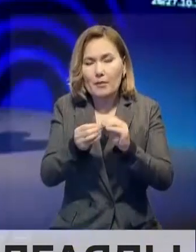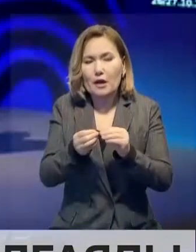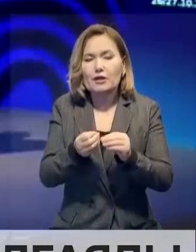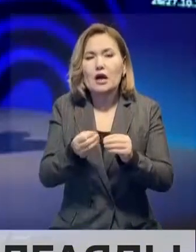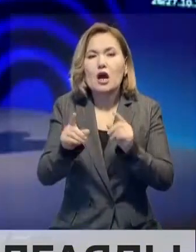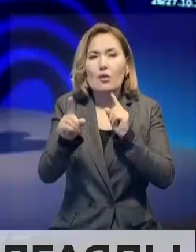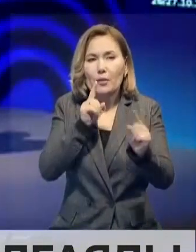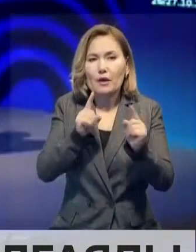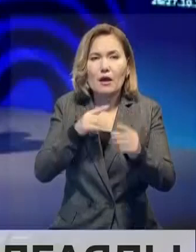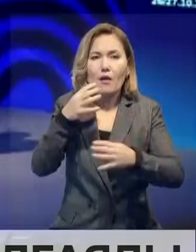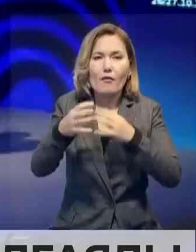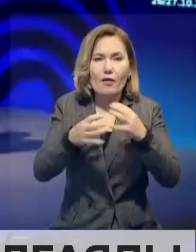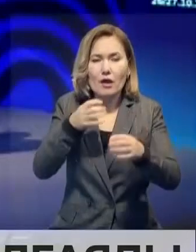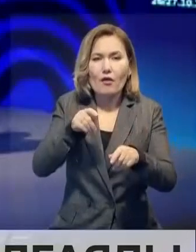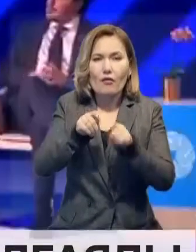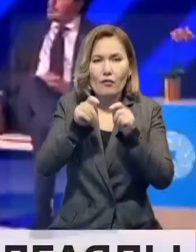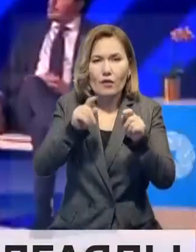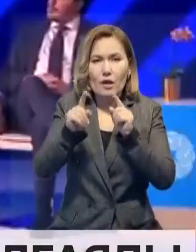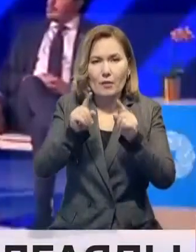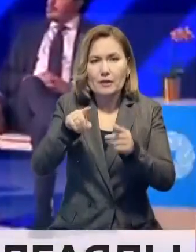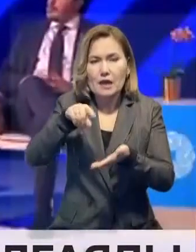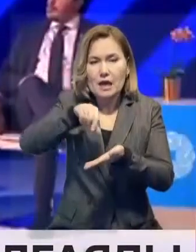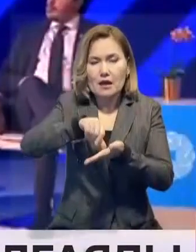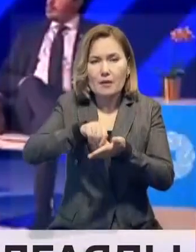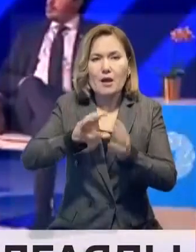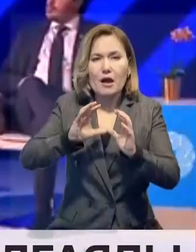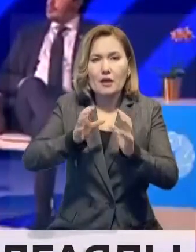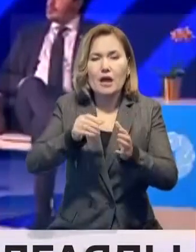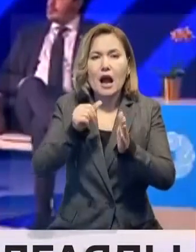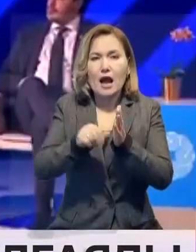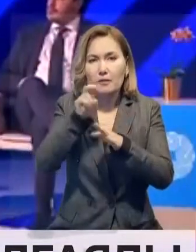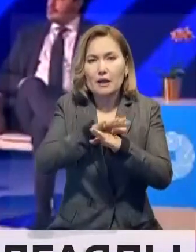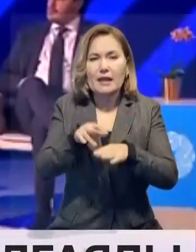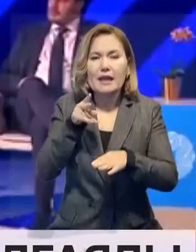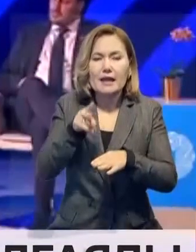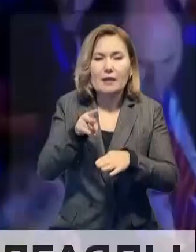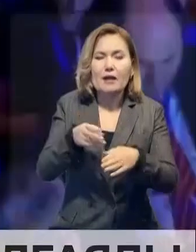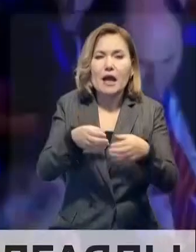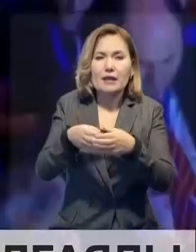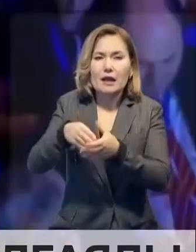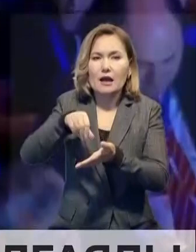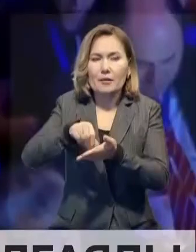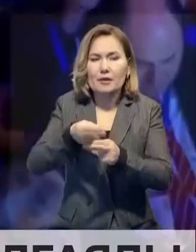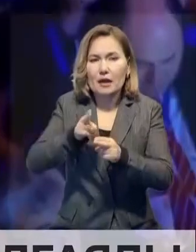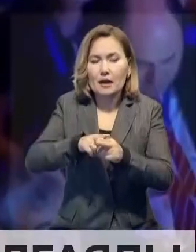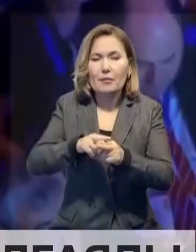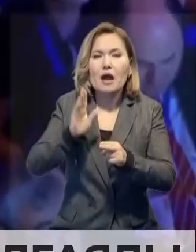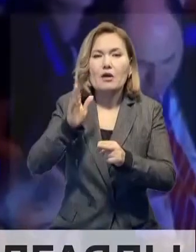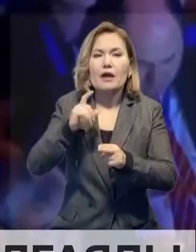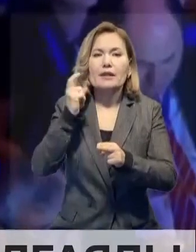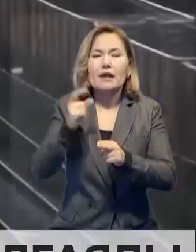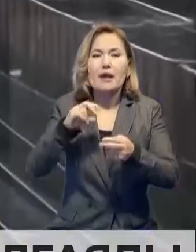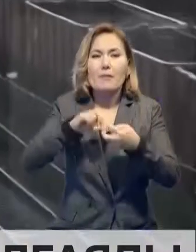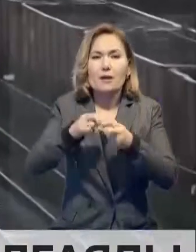қадам тақырыбында халықаралық форум өтіп жатыр. Жиынға әлемнің 60-қа жуық елінен 2000-нан астам делегат барған. Мақсат жаһандық